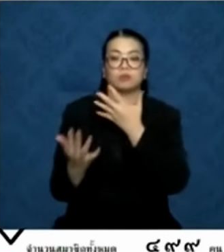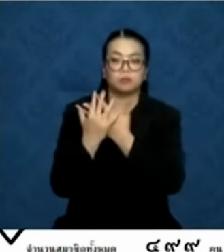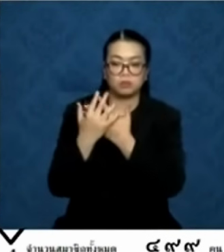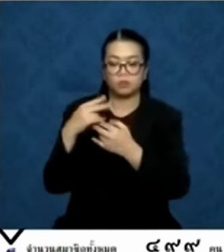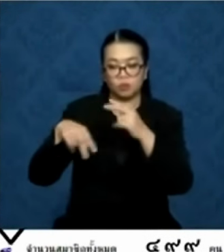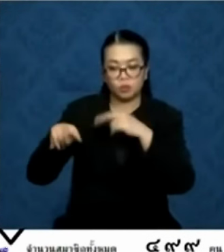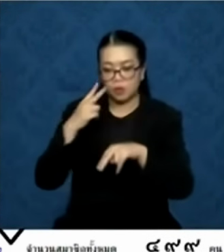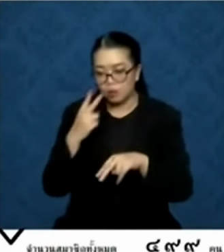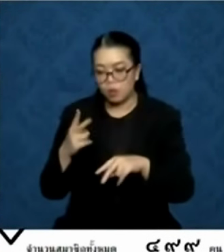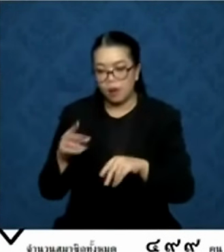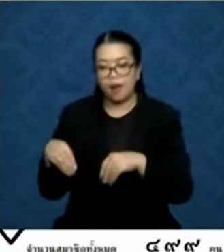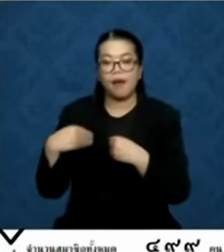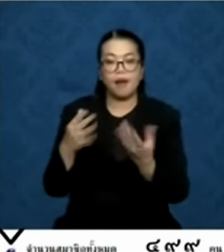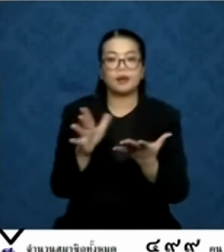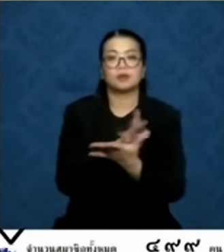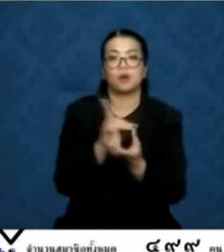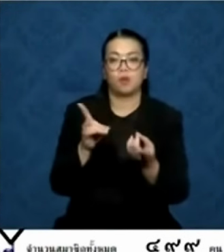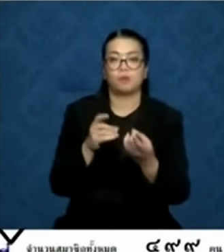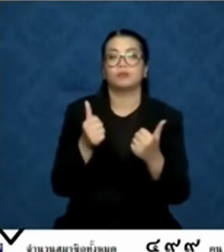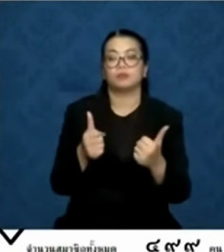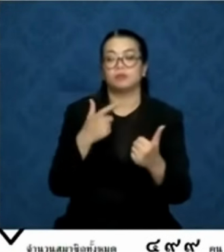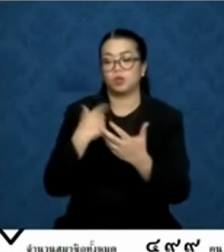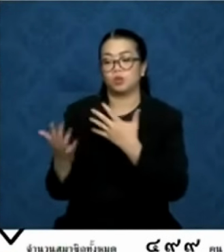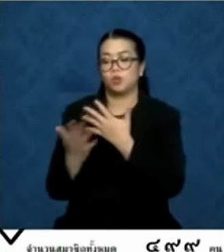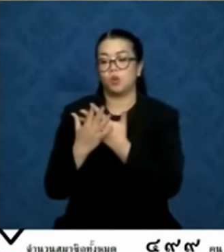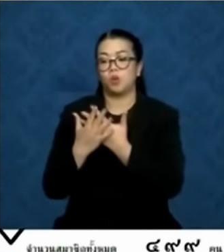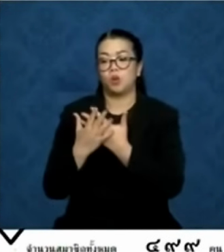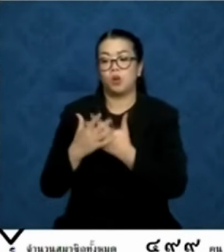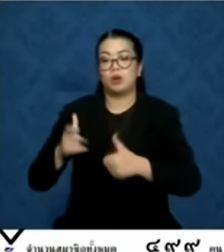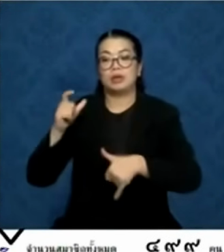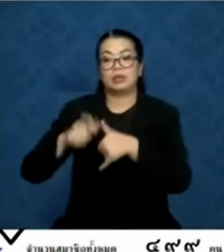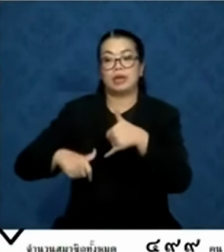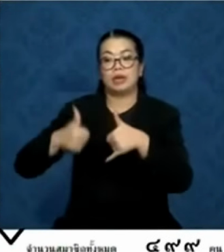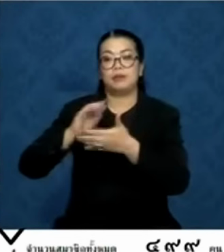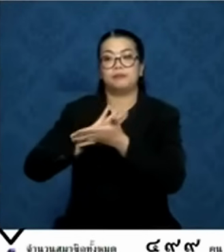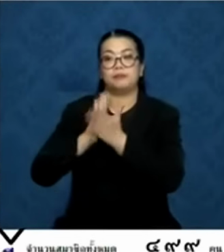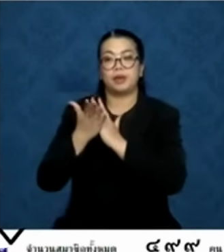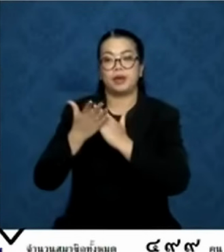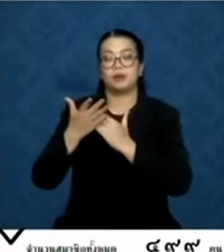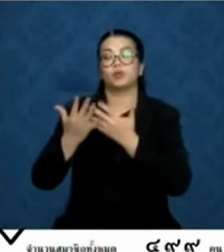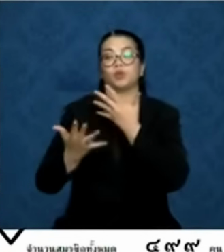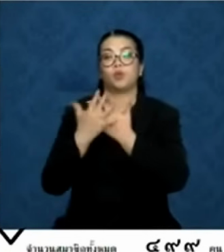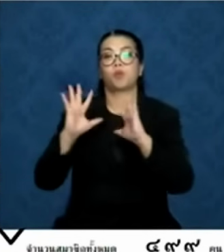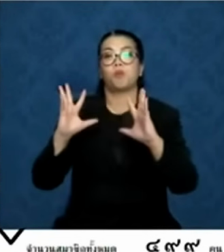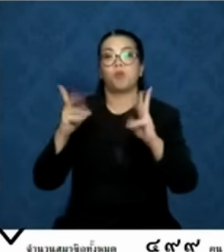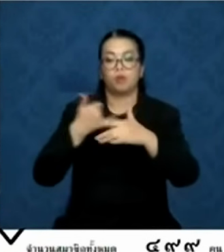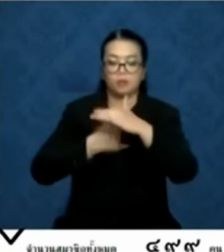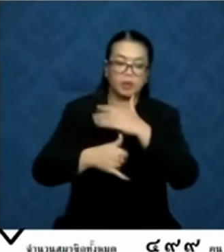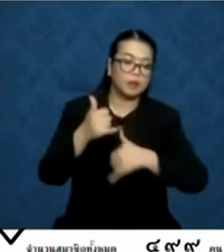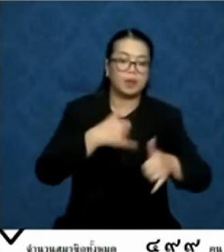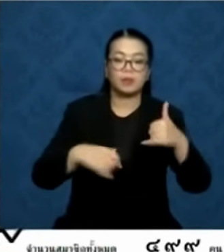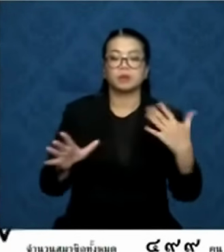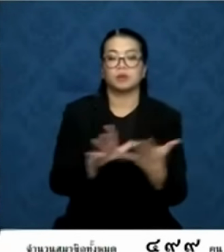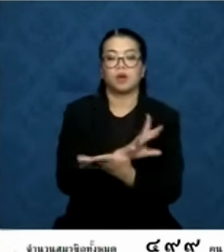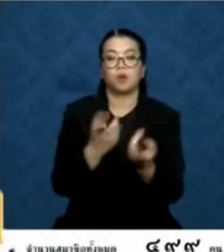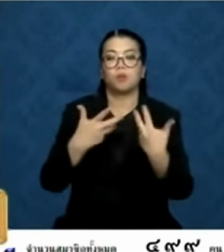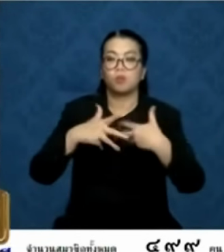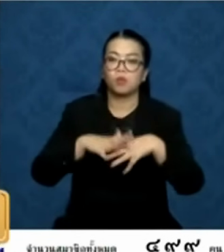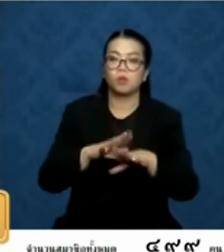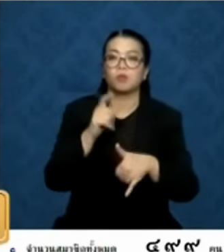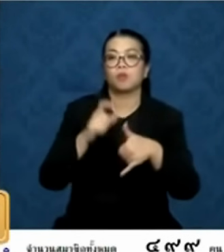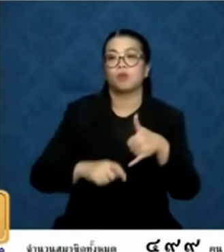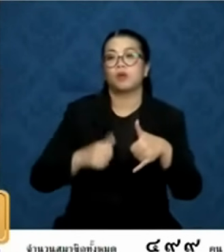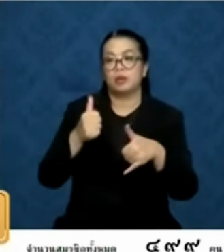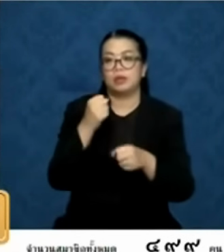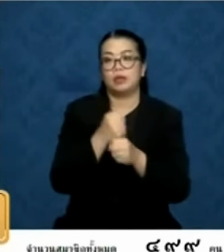พเพื่อคืนคนดีสู่สังคมข้อ4การพัฒนาบริการประชาชนและการพัฒนาประสิทธิภาพภาครัฐงบประม